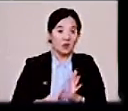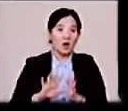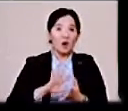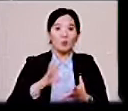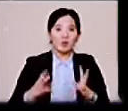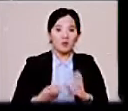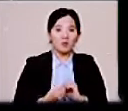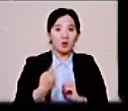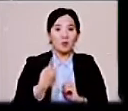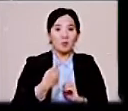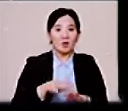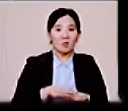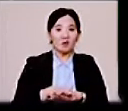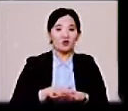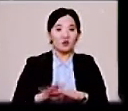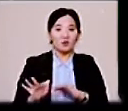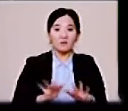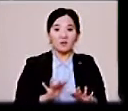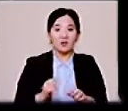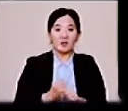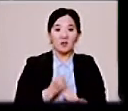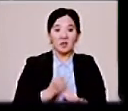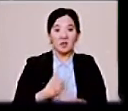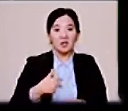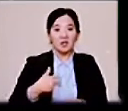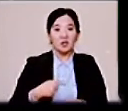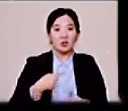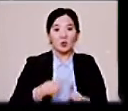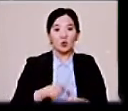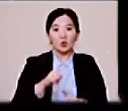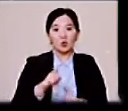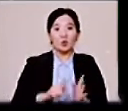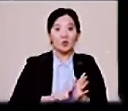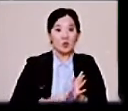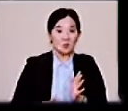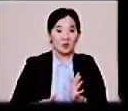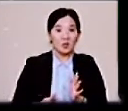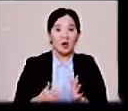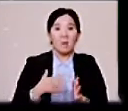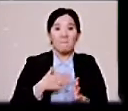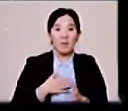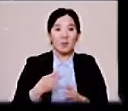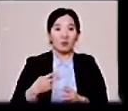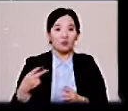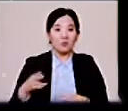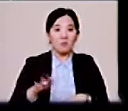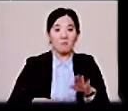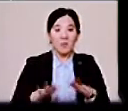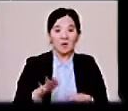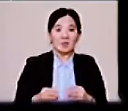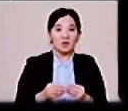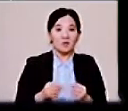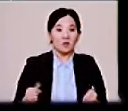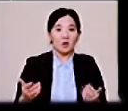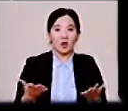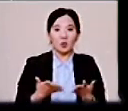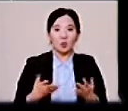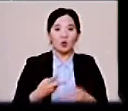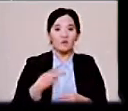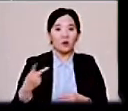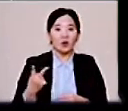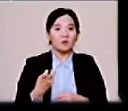Производим первое математическое действие. 30 плюс 170. Мы получаем массу раствора, которая